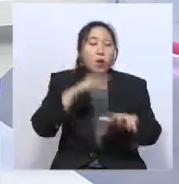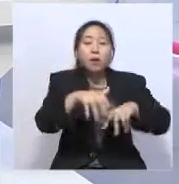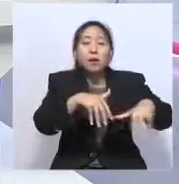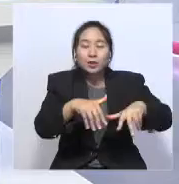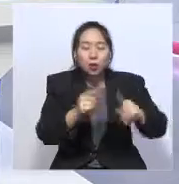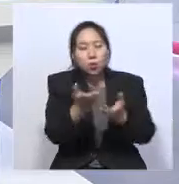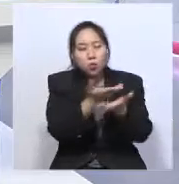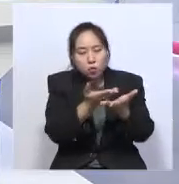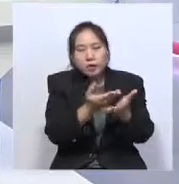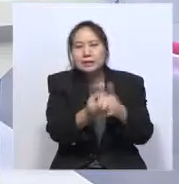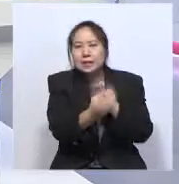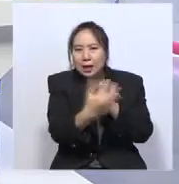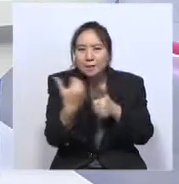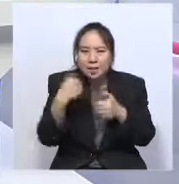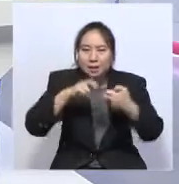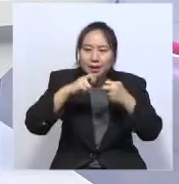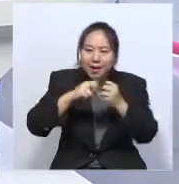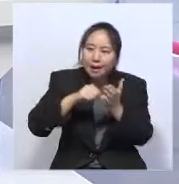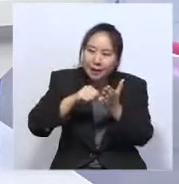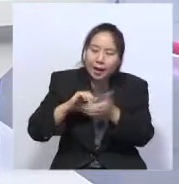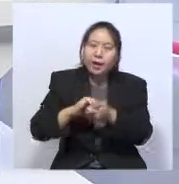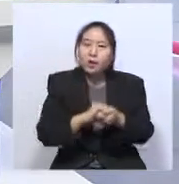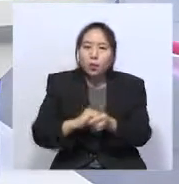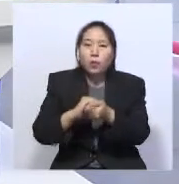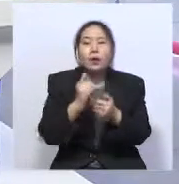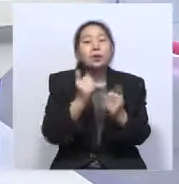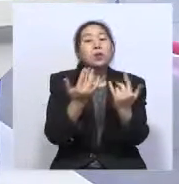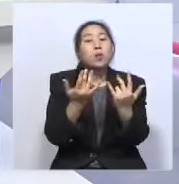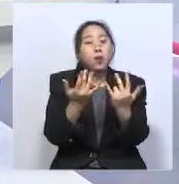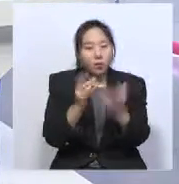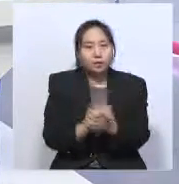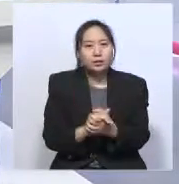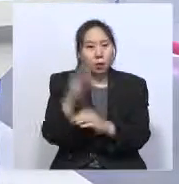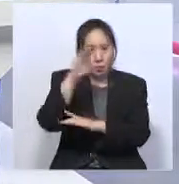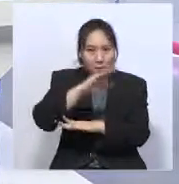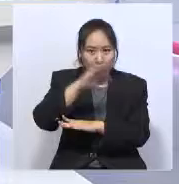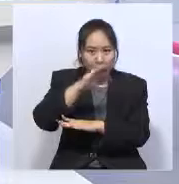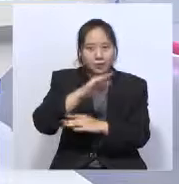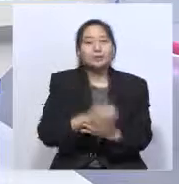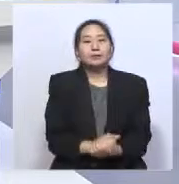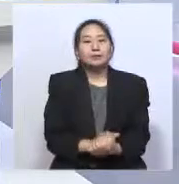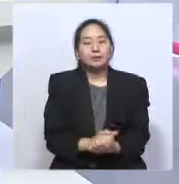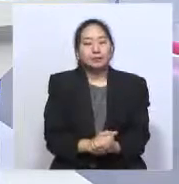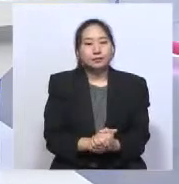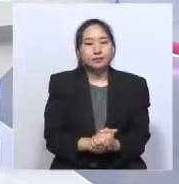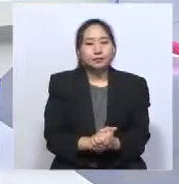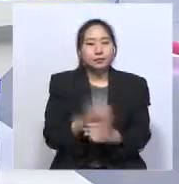ที่เสนอมาอยากจะให้มีการแก้ปัญหาร่วมกันได้อย่างสันตินะคะ เดี๋ยวรอทางออกเรื่องนี้ต่อ บ่ายนี้ น่